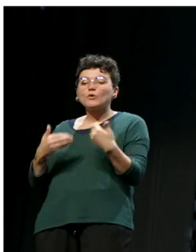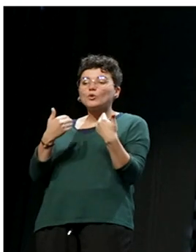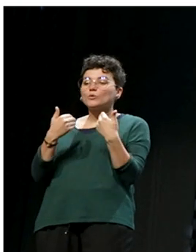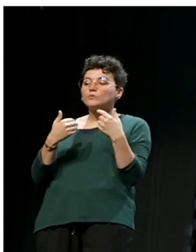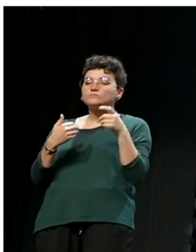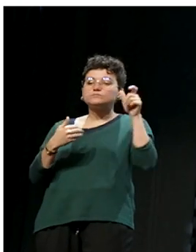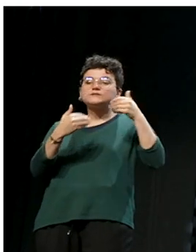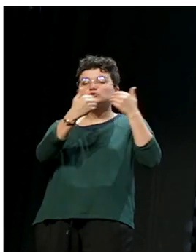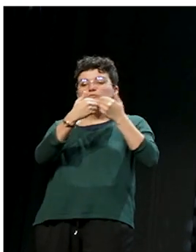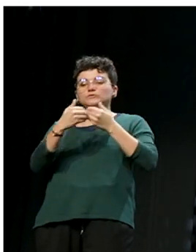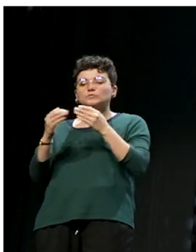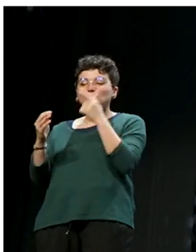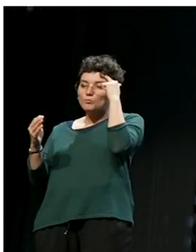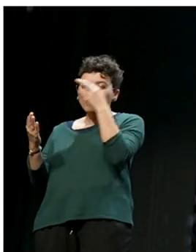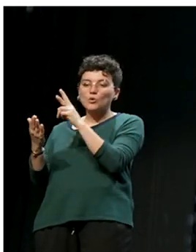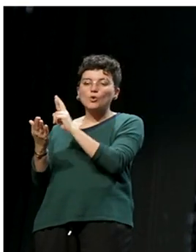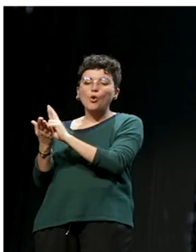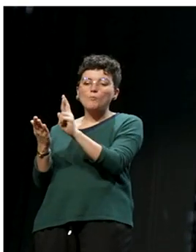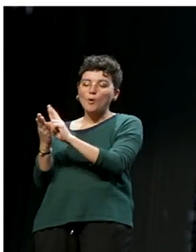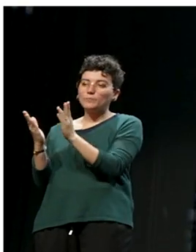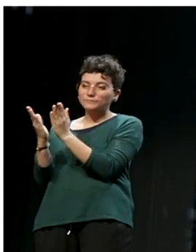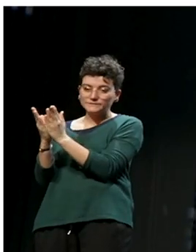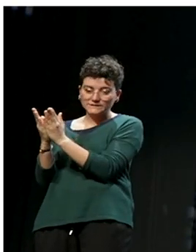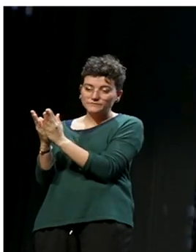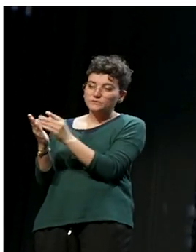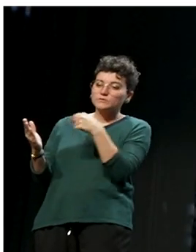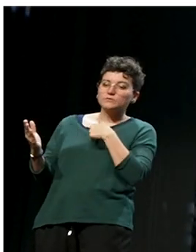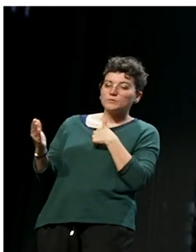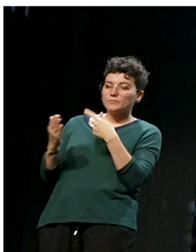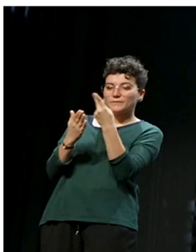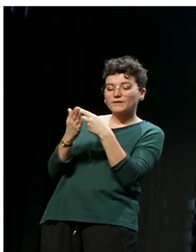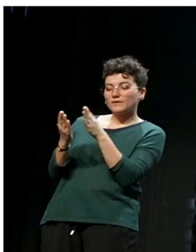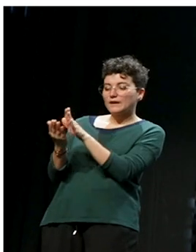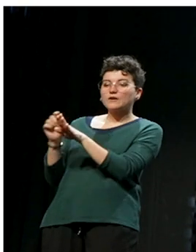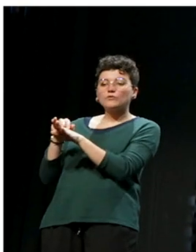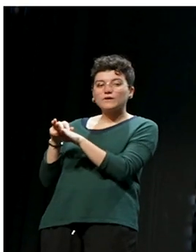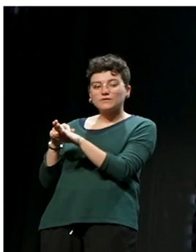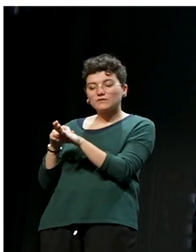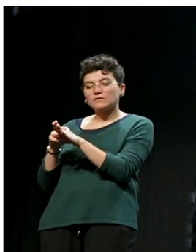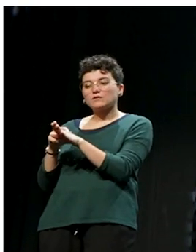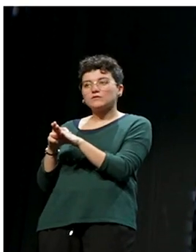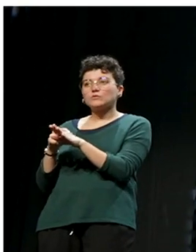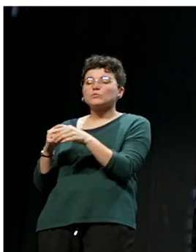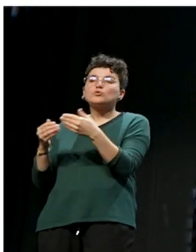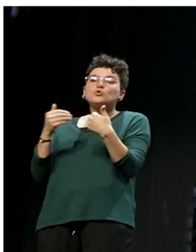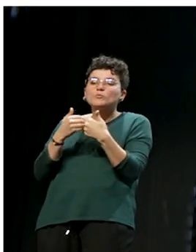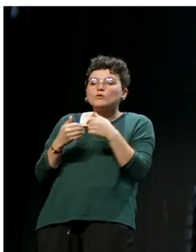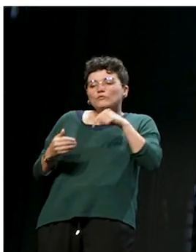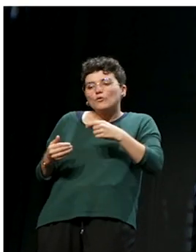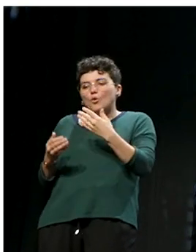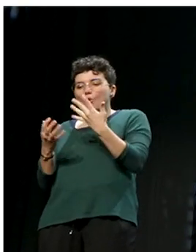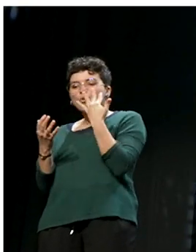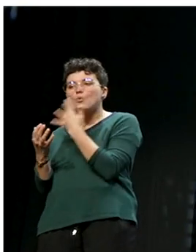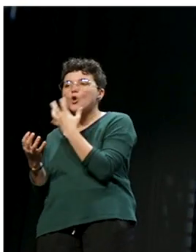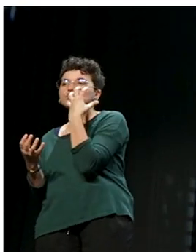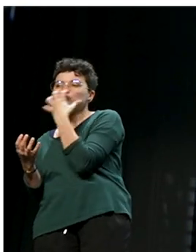pitch c'était un rendu vitrail dans des couleurs chaudes, automnales, avec